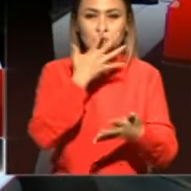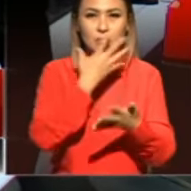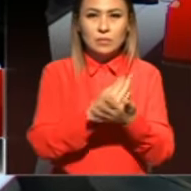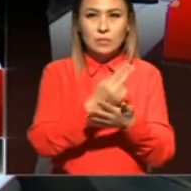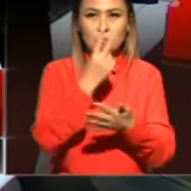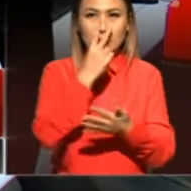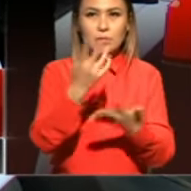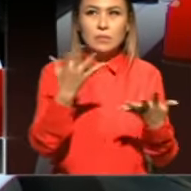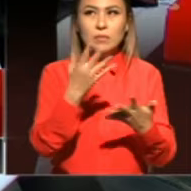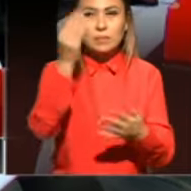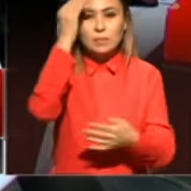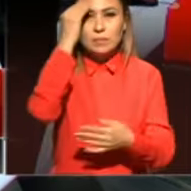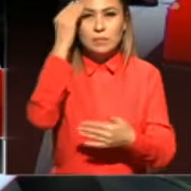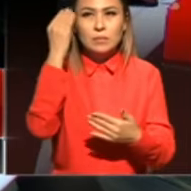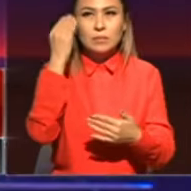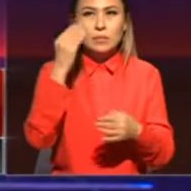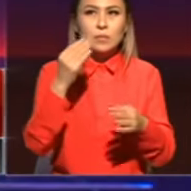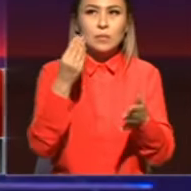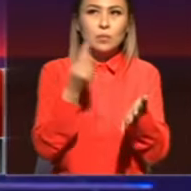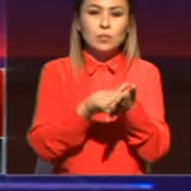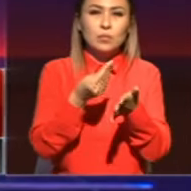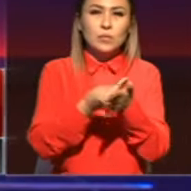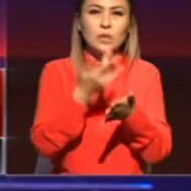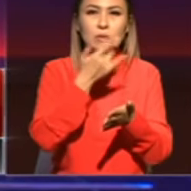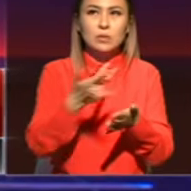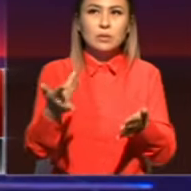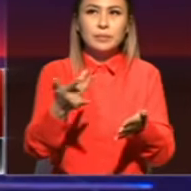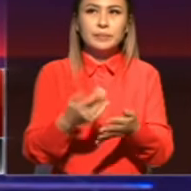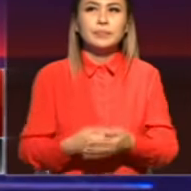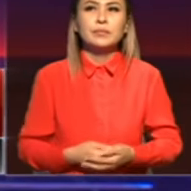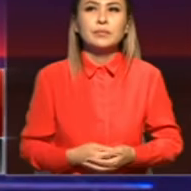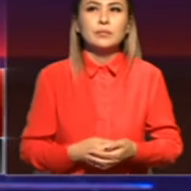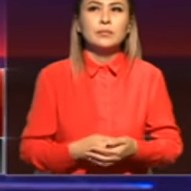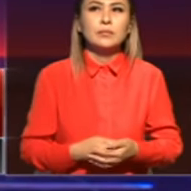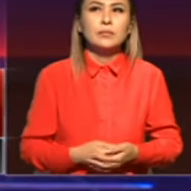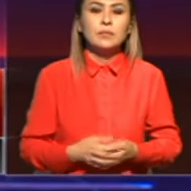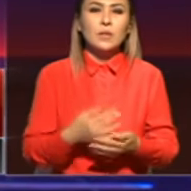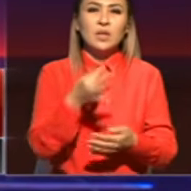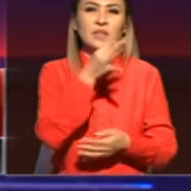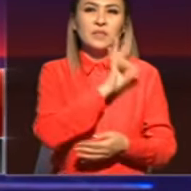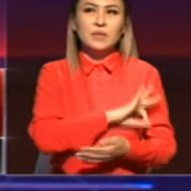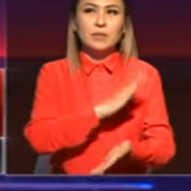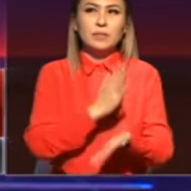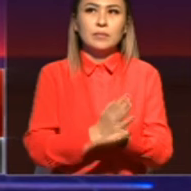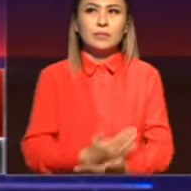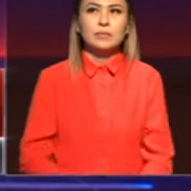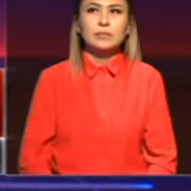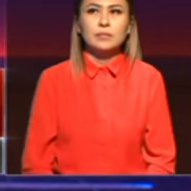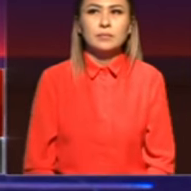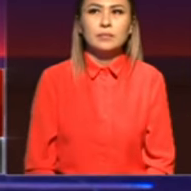деген көзқарасыңызды айтыңызшы. Бюджеттік саясатымыз қаншалықты эффективті?